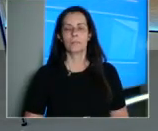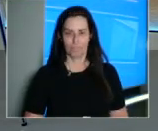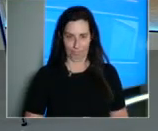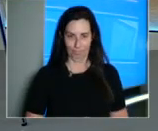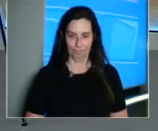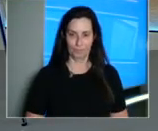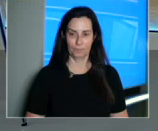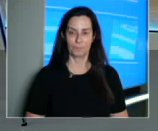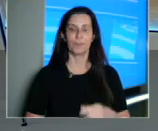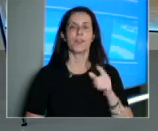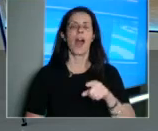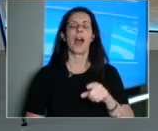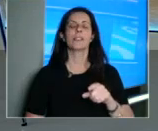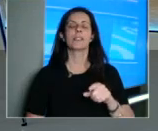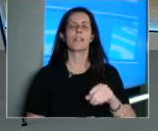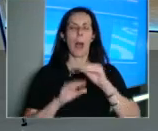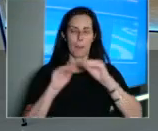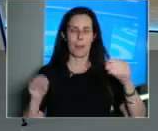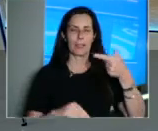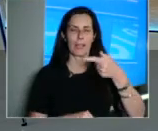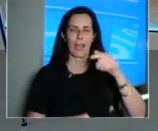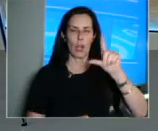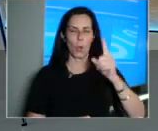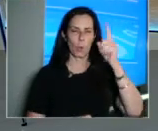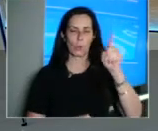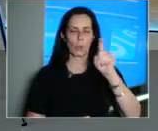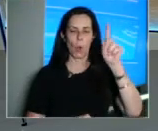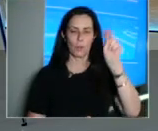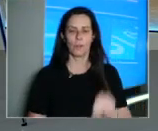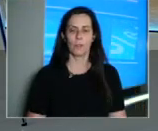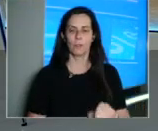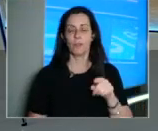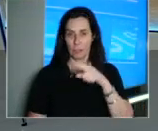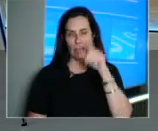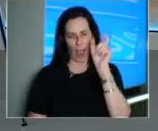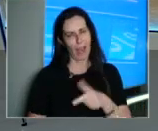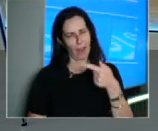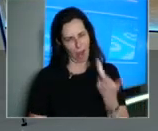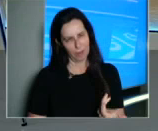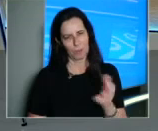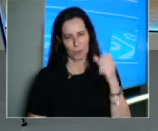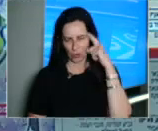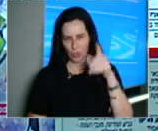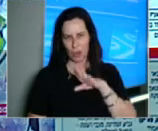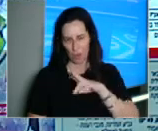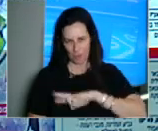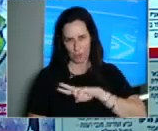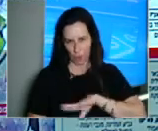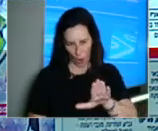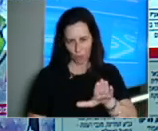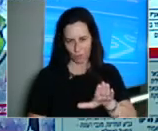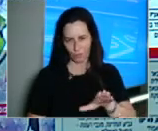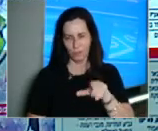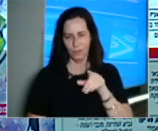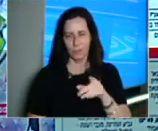גיא לוזון במוקד העמוד הראשי בשער של ידיעות ספורט. גיא לוזון זה אדם שאם אתם חושבים שלכם יש צרות בחיים,